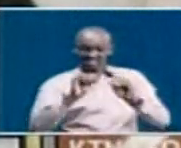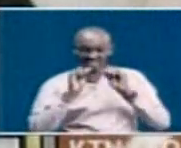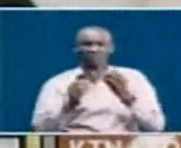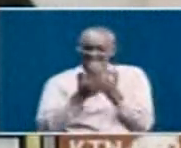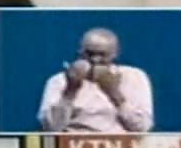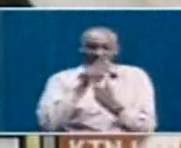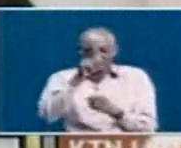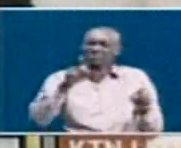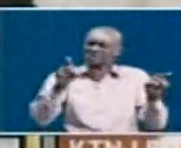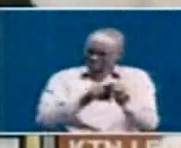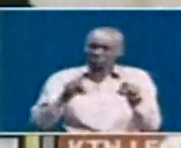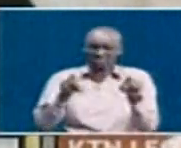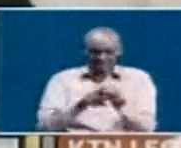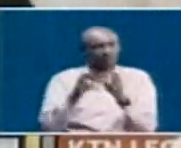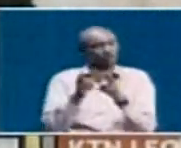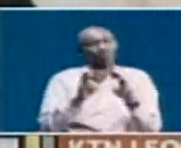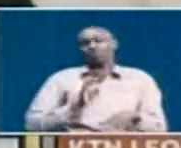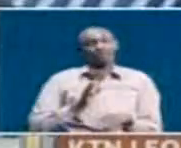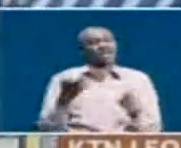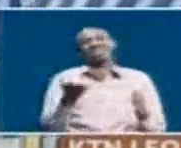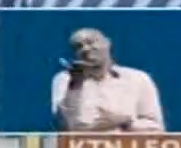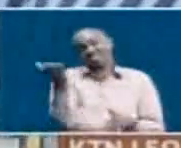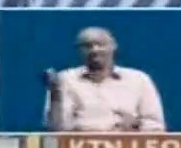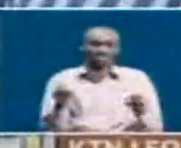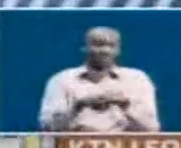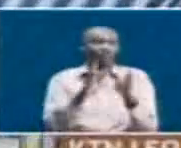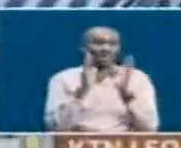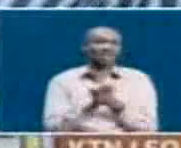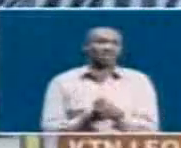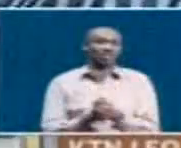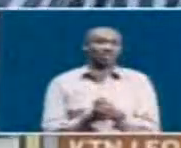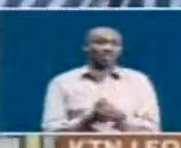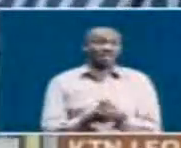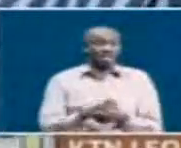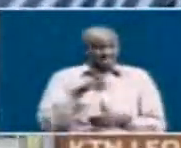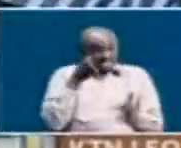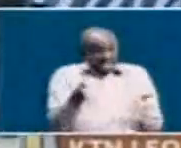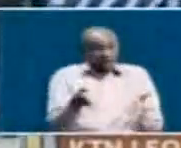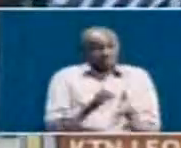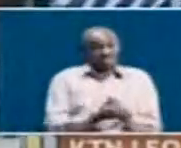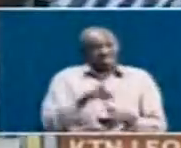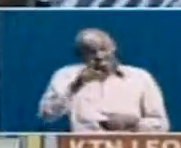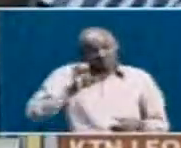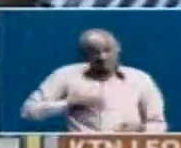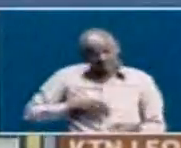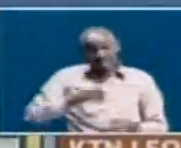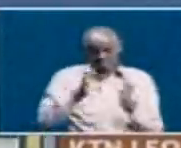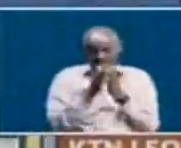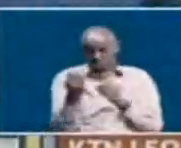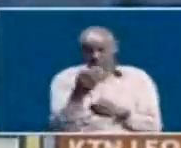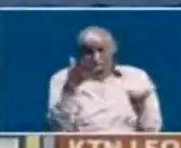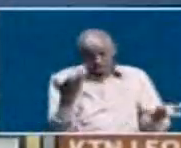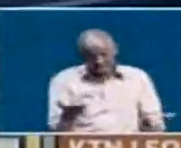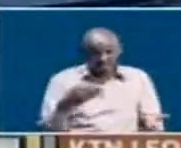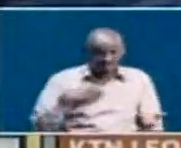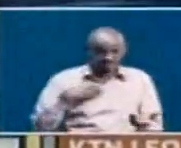treat any normal expectant mom. Je, mama hawa baadhi yao walio na watoto na wengine